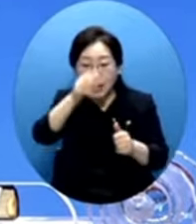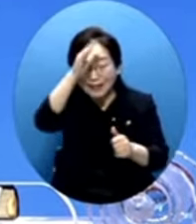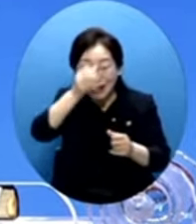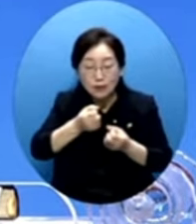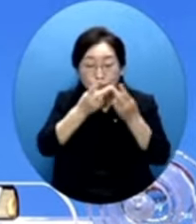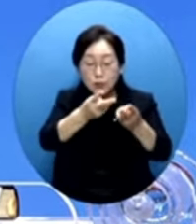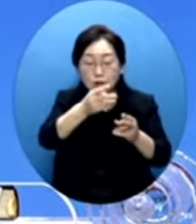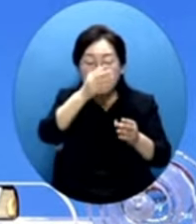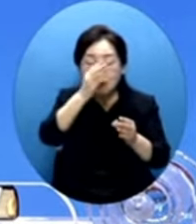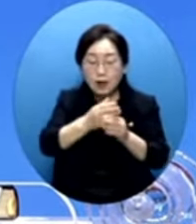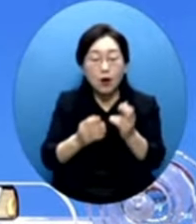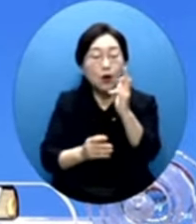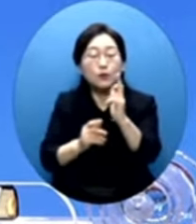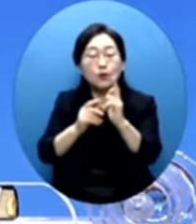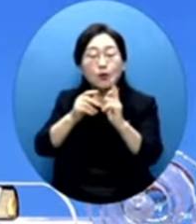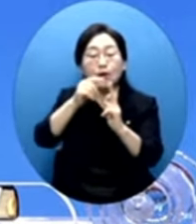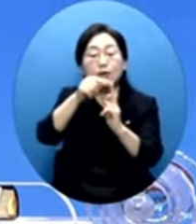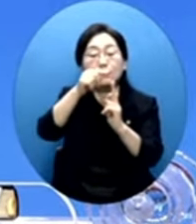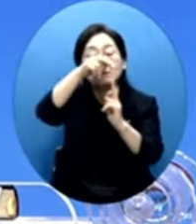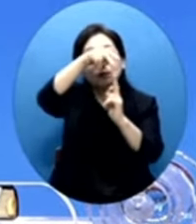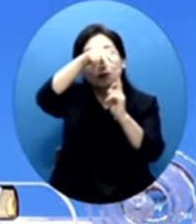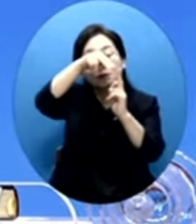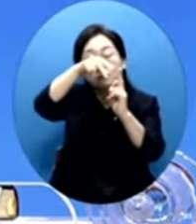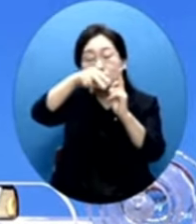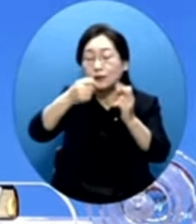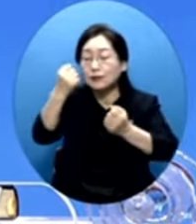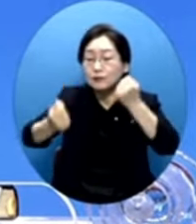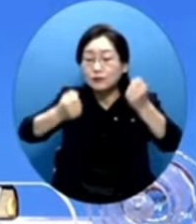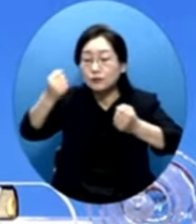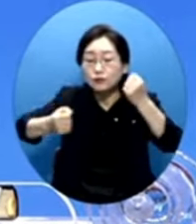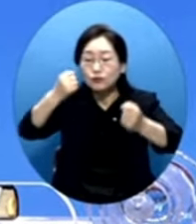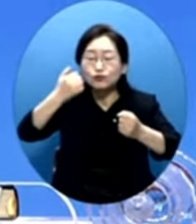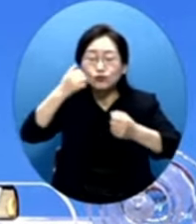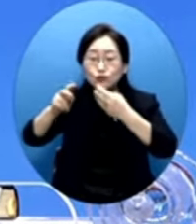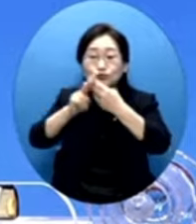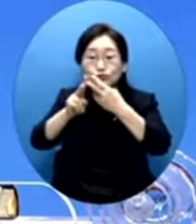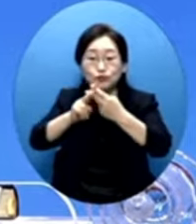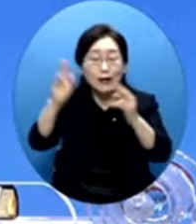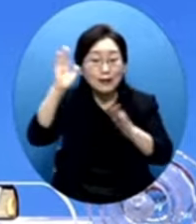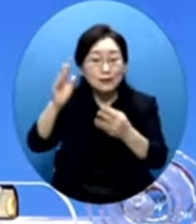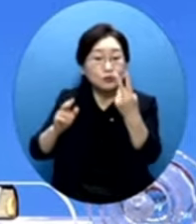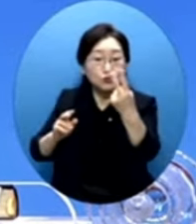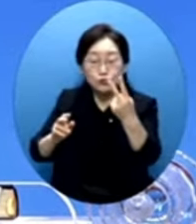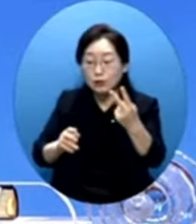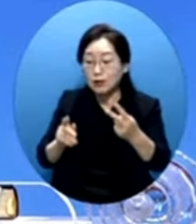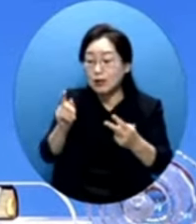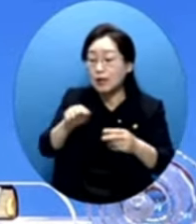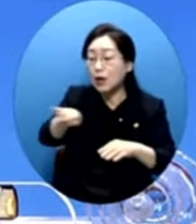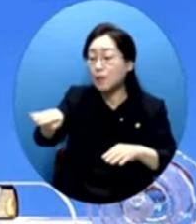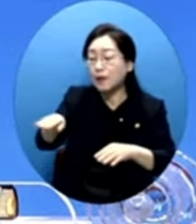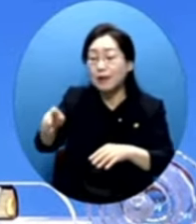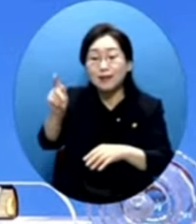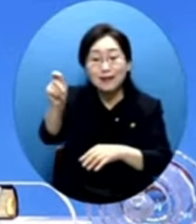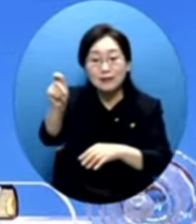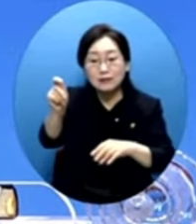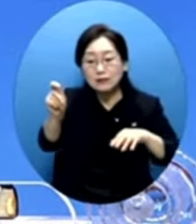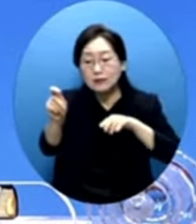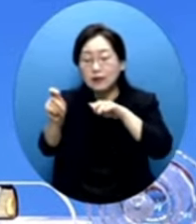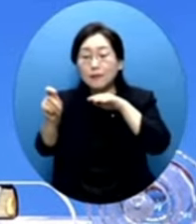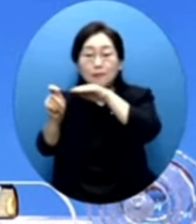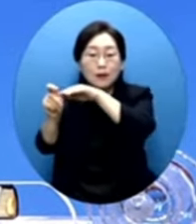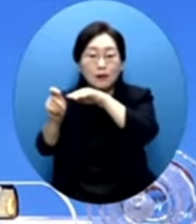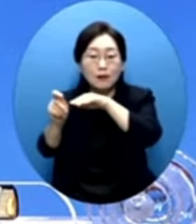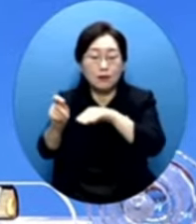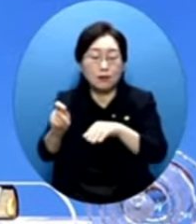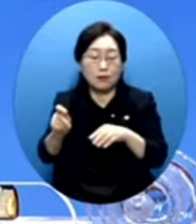국대에서 자전거를 타고 내려오던 아 아 중학생 둘이서 옆에 있는 택지를 들리 받았습니다 자기는